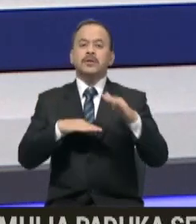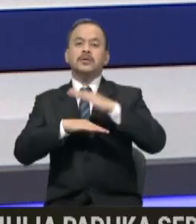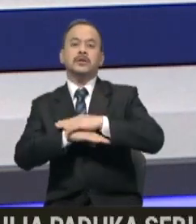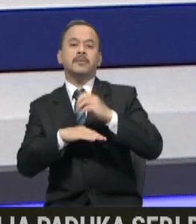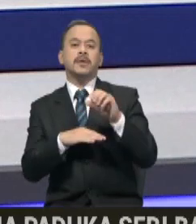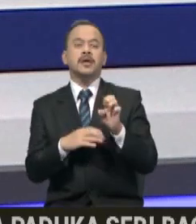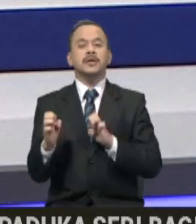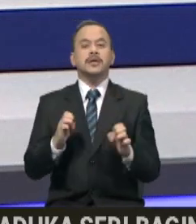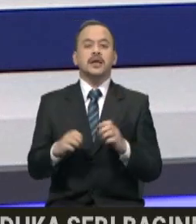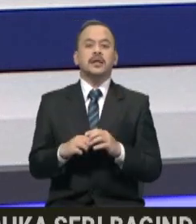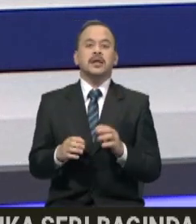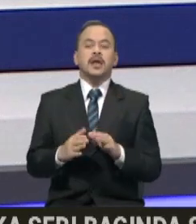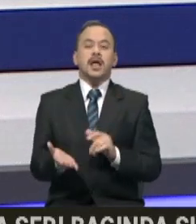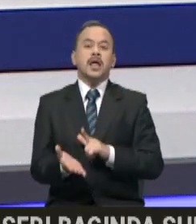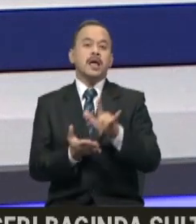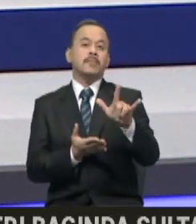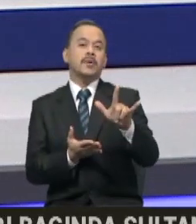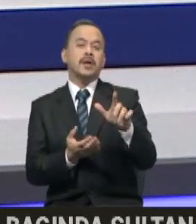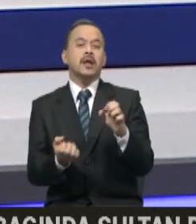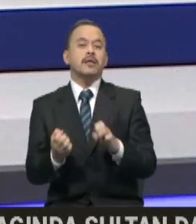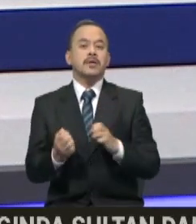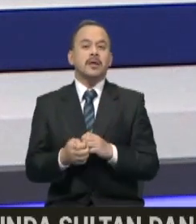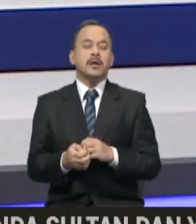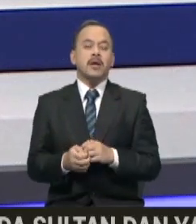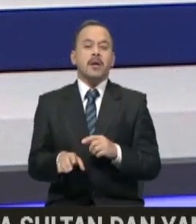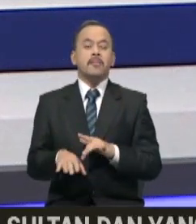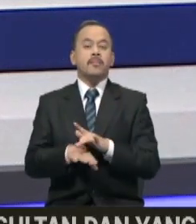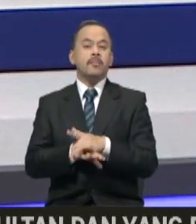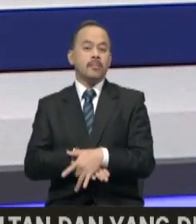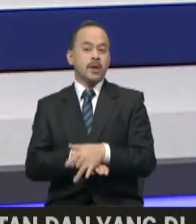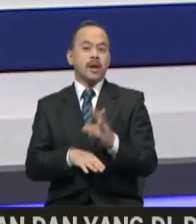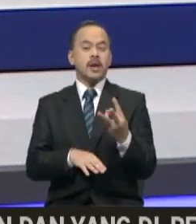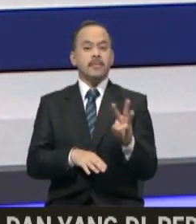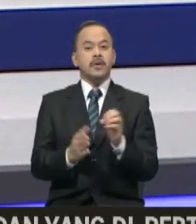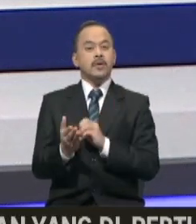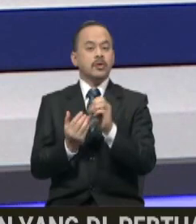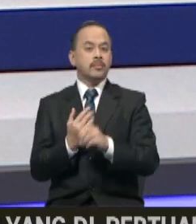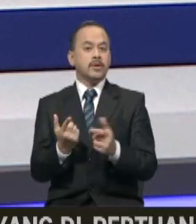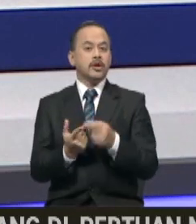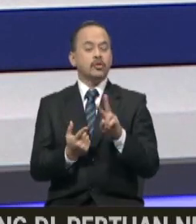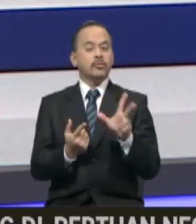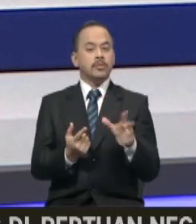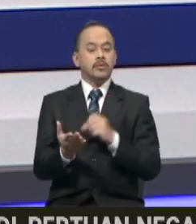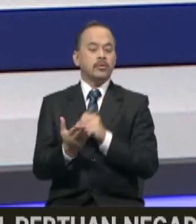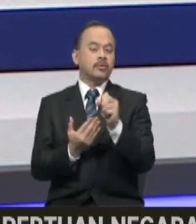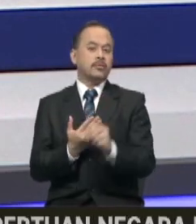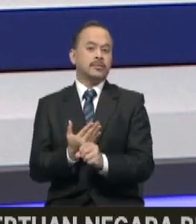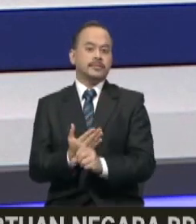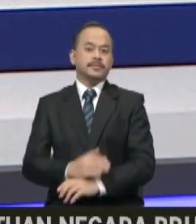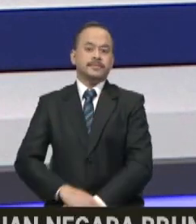Field Airport Emergency Preparedness Exercise mulai 16 hingga 18 Oktober 2023.